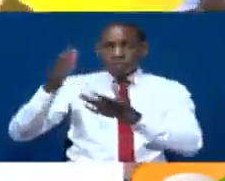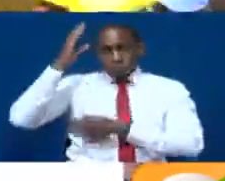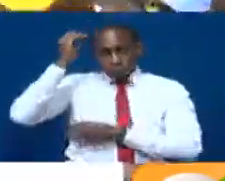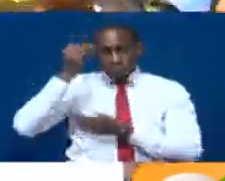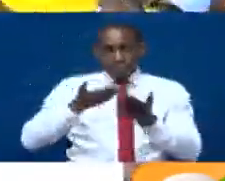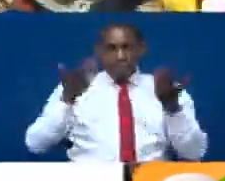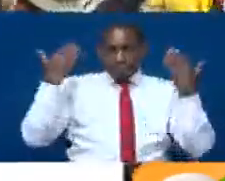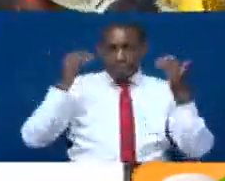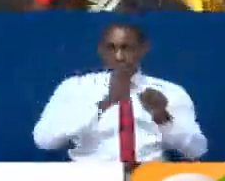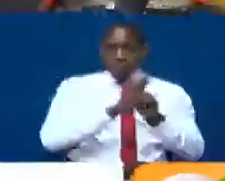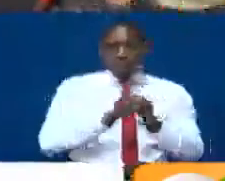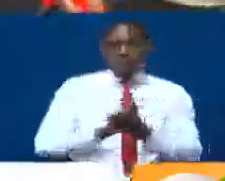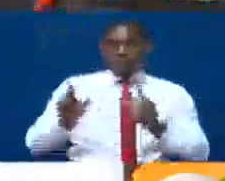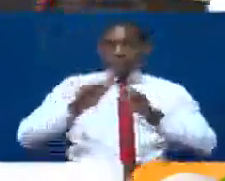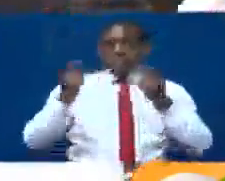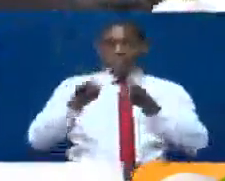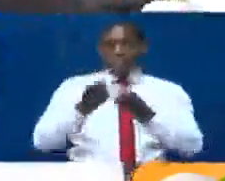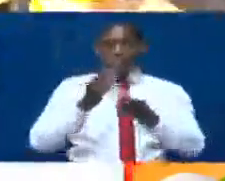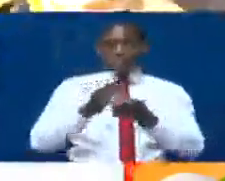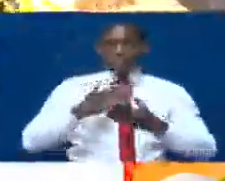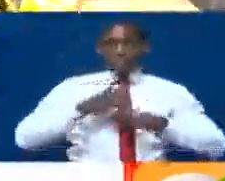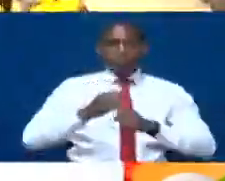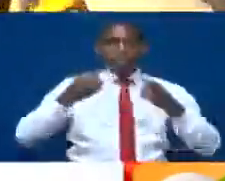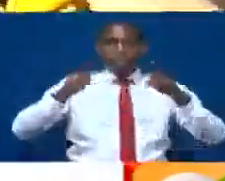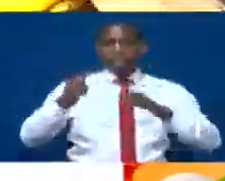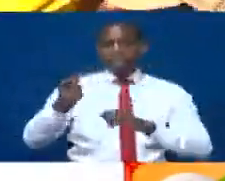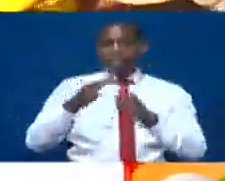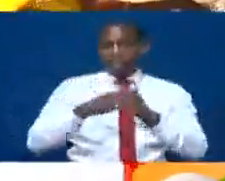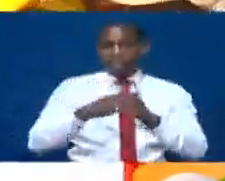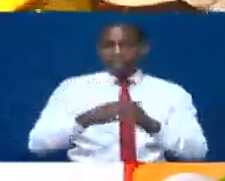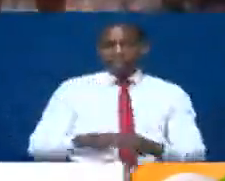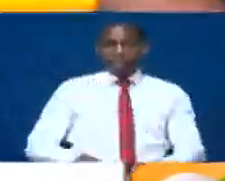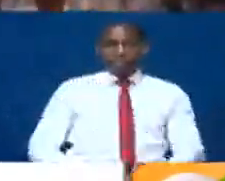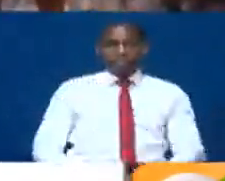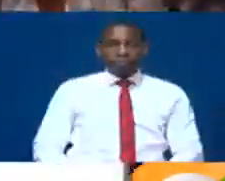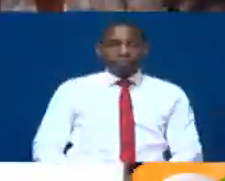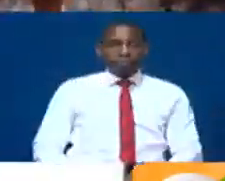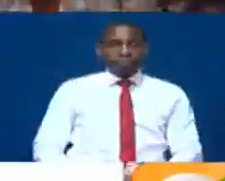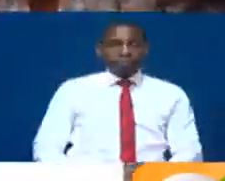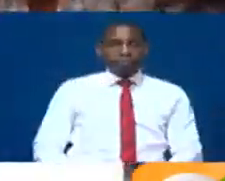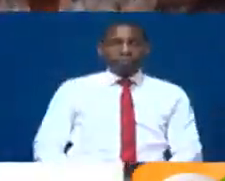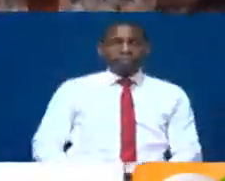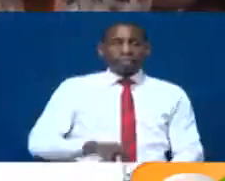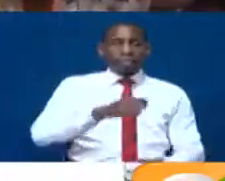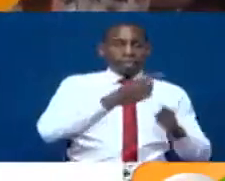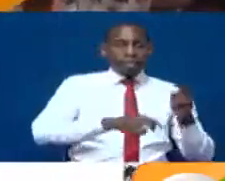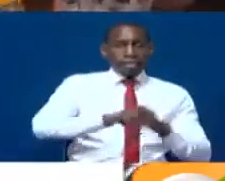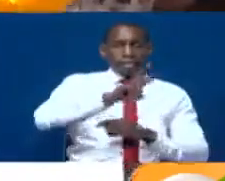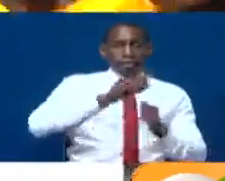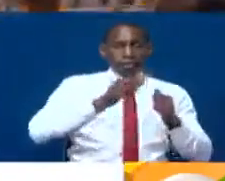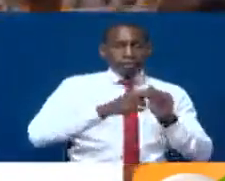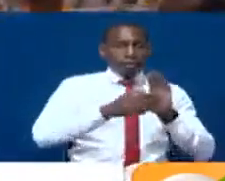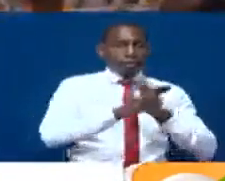iende Saudi kwa wingi. The team confident of a win in August. Hata 2007 waliweka